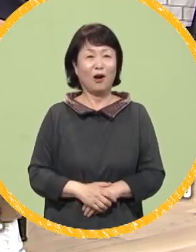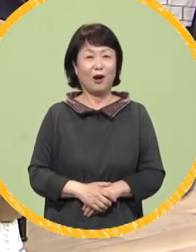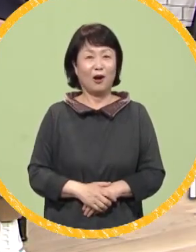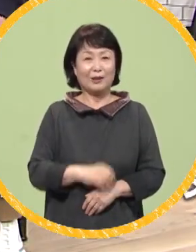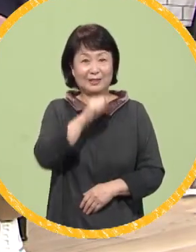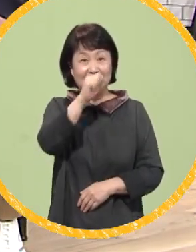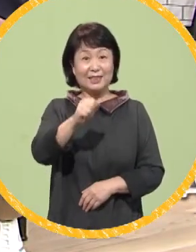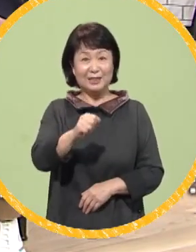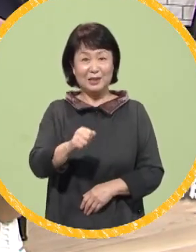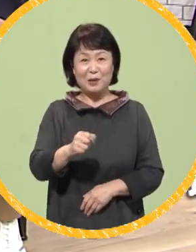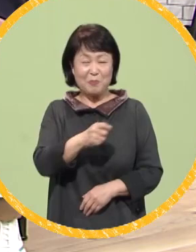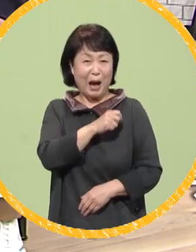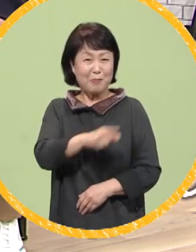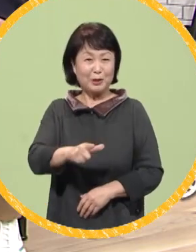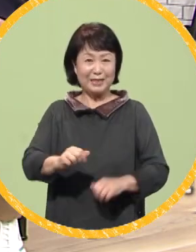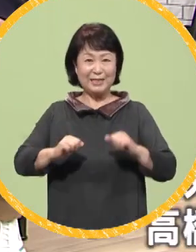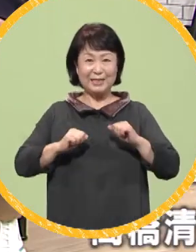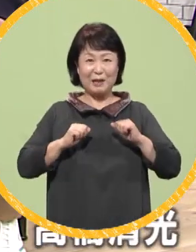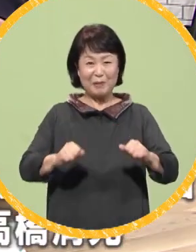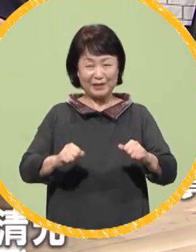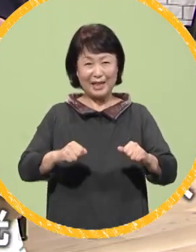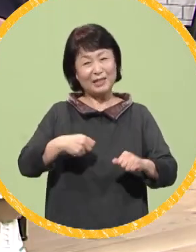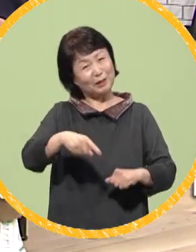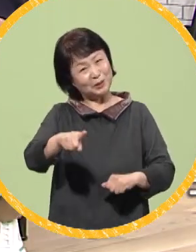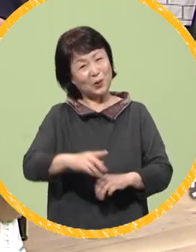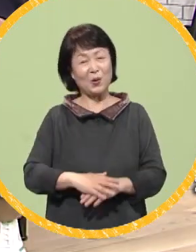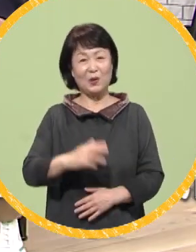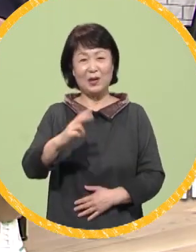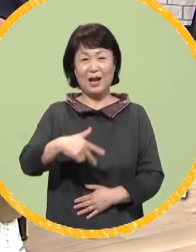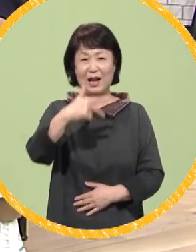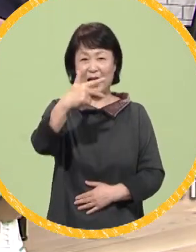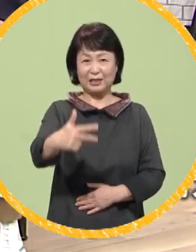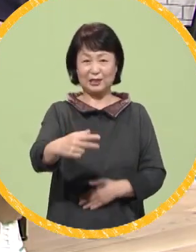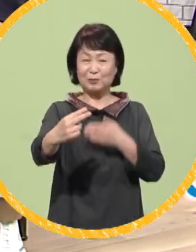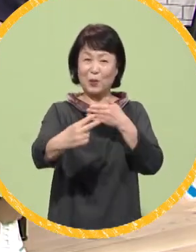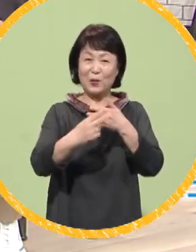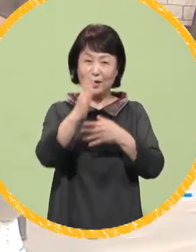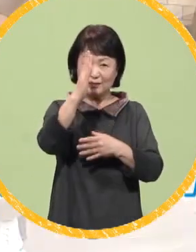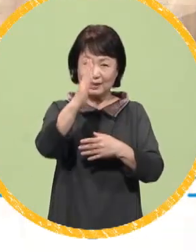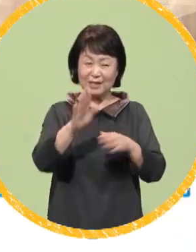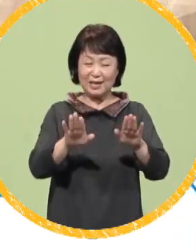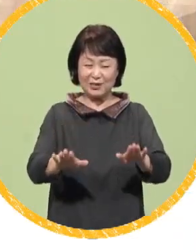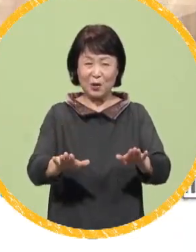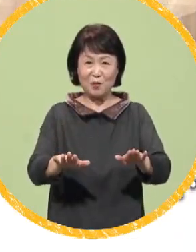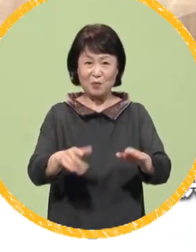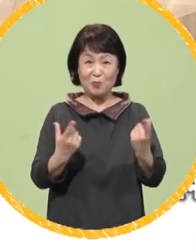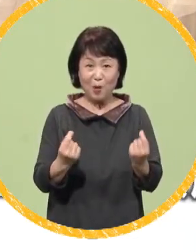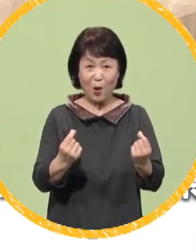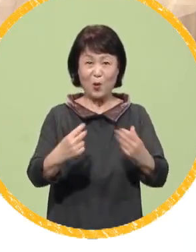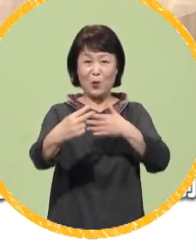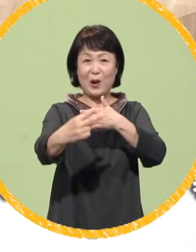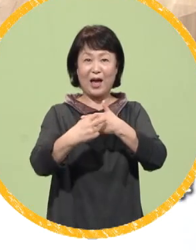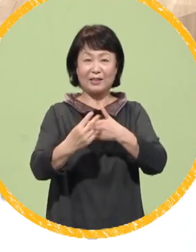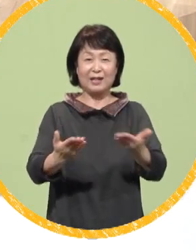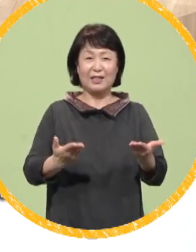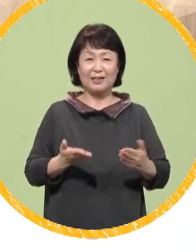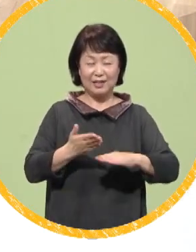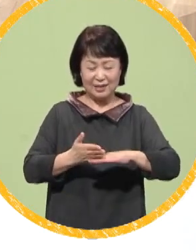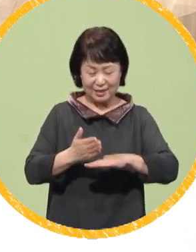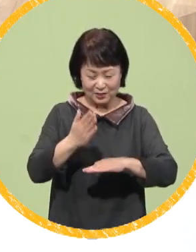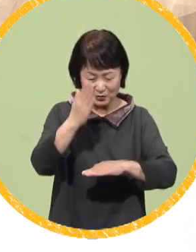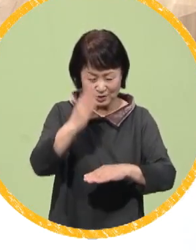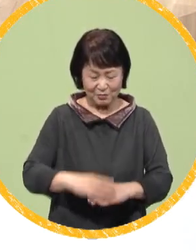前向きに頑張っていたぞお会いしますじゃあまた次回是非ご覧ください今日もご覧いただいてありがとうございました